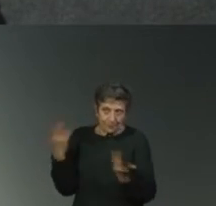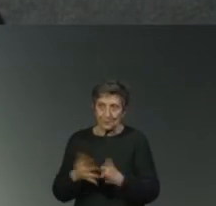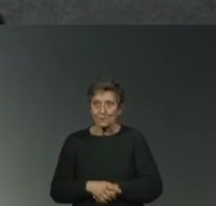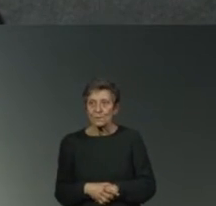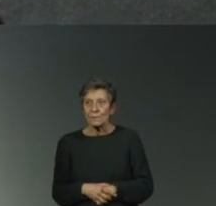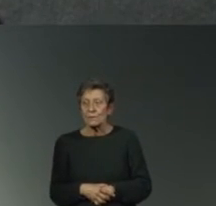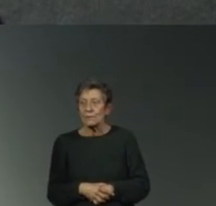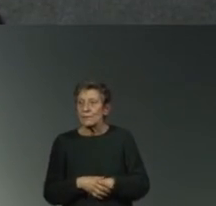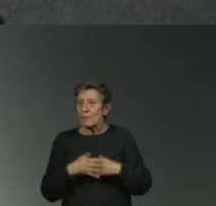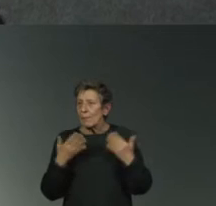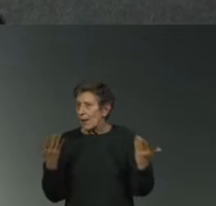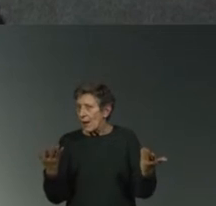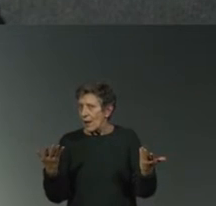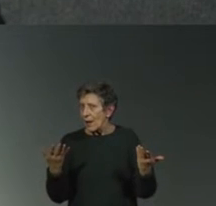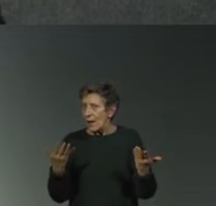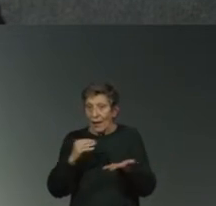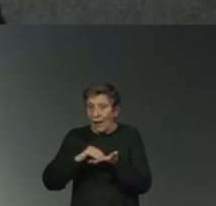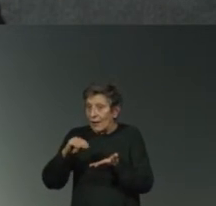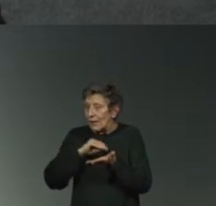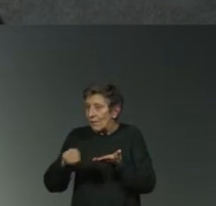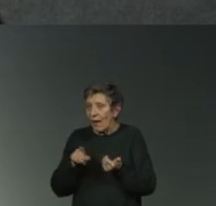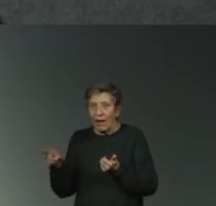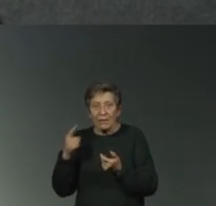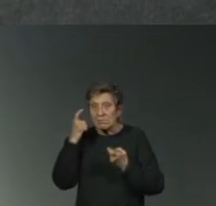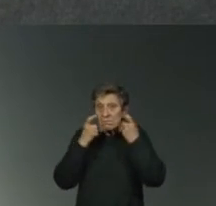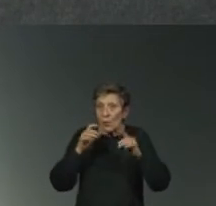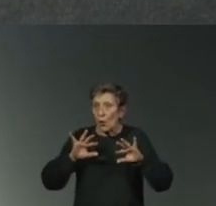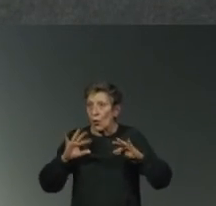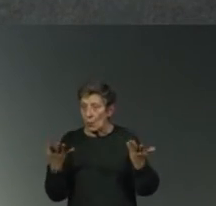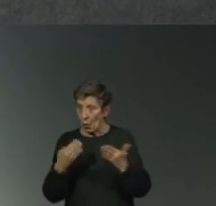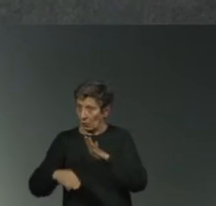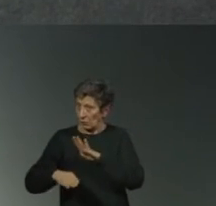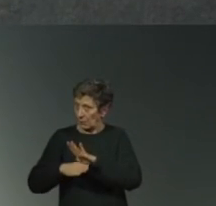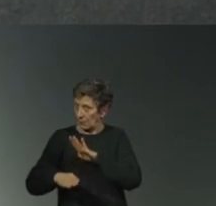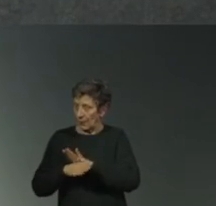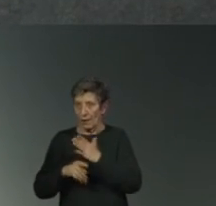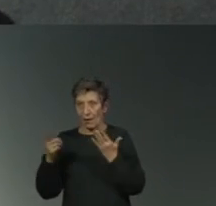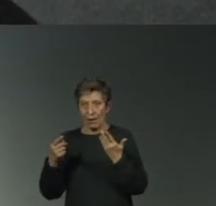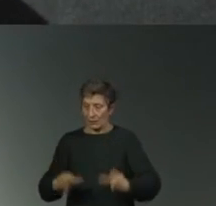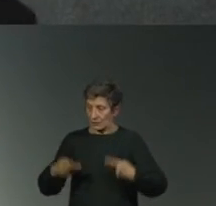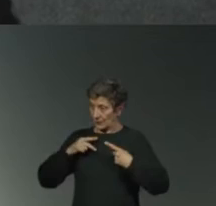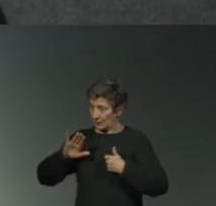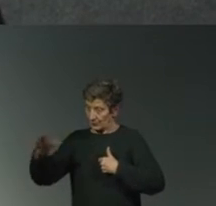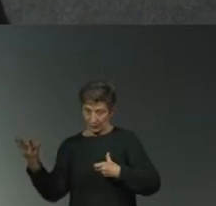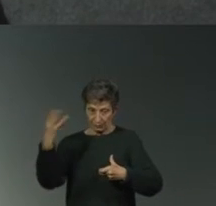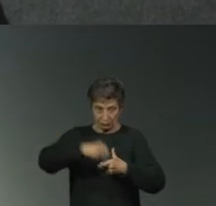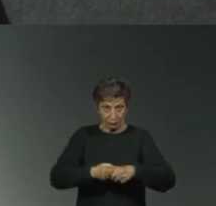Comment tu l'as pensé, cet écrivain ? Est-ce qu'il devait au départ ne pas trop être présent avec sa propre vie ?